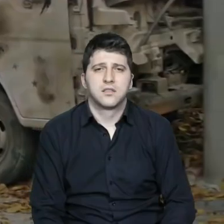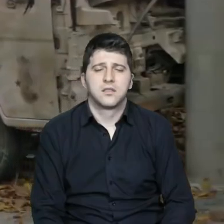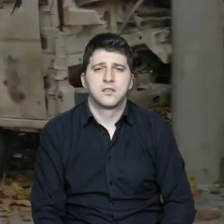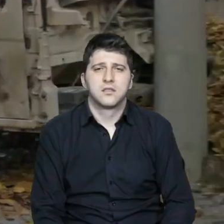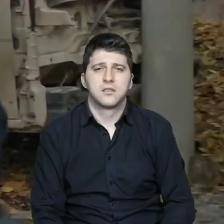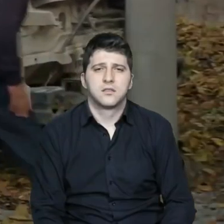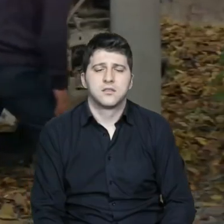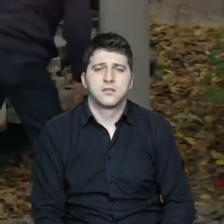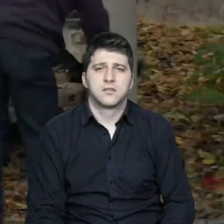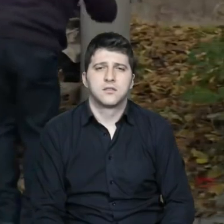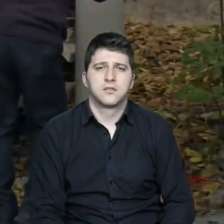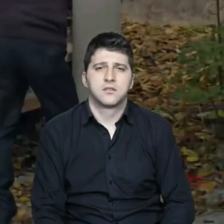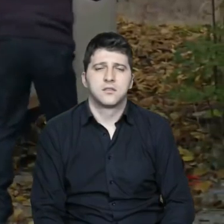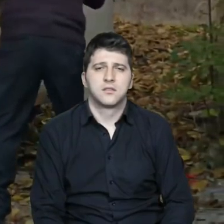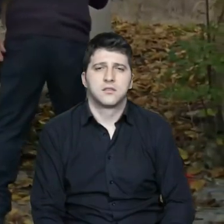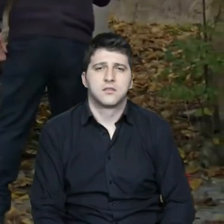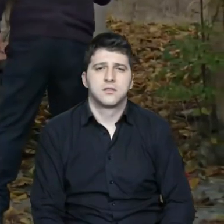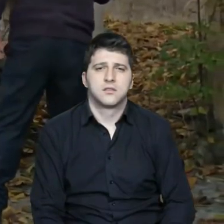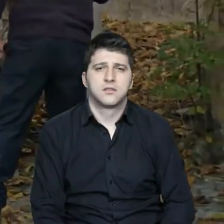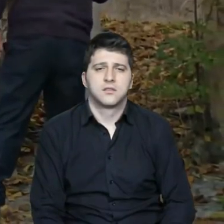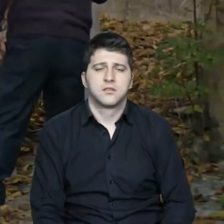İhsan kamyonetin önünü gördü.